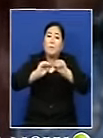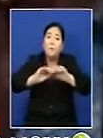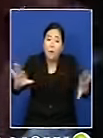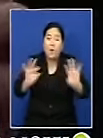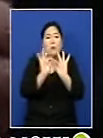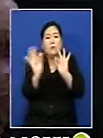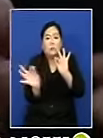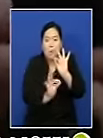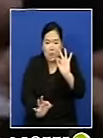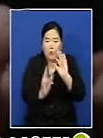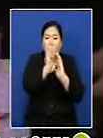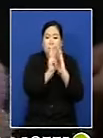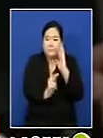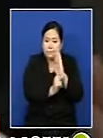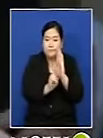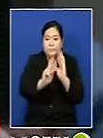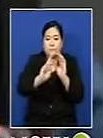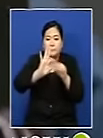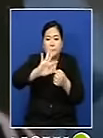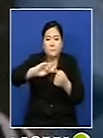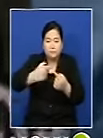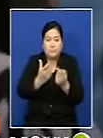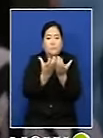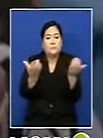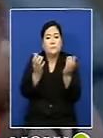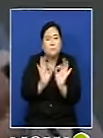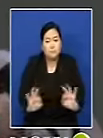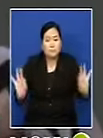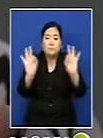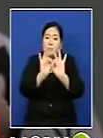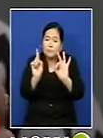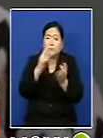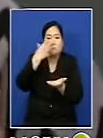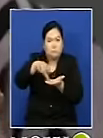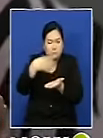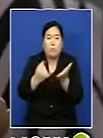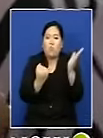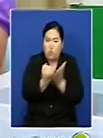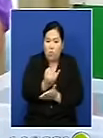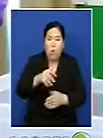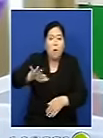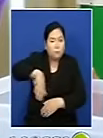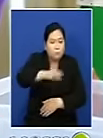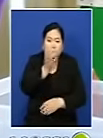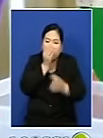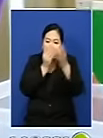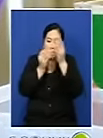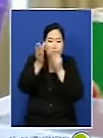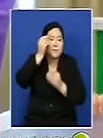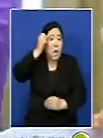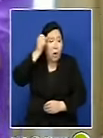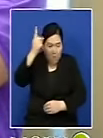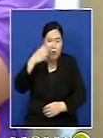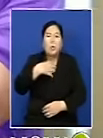ควรที่จะต้องรู้ก่อนลงประชามติแล้วก็ชี้แจงประเด็นที่อาจจะถูกบิดเบือนด้วยเพราะเชื่อว่าการสื่อสารผ่านโทร